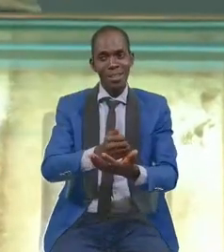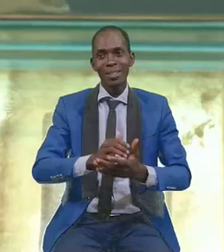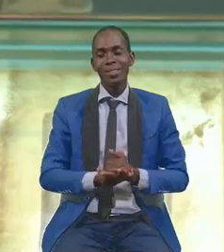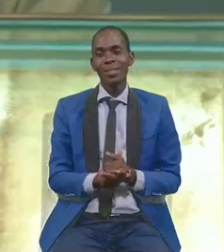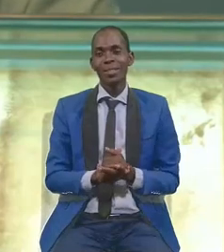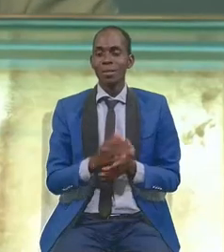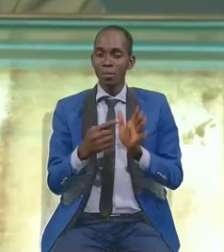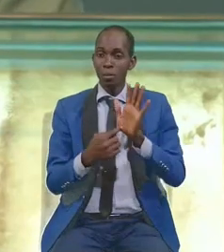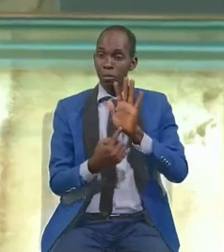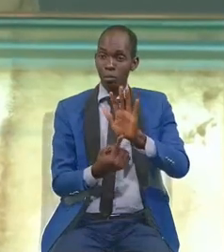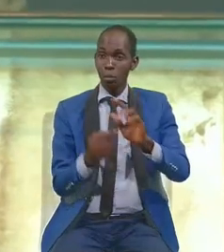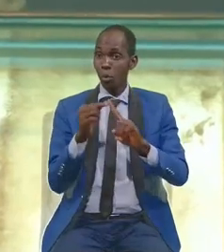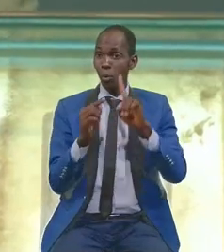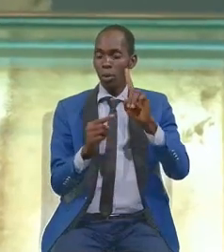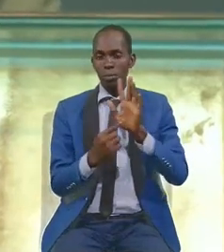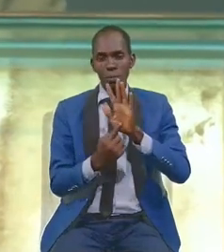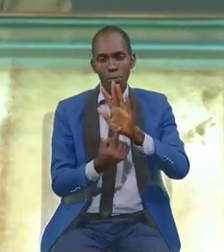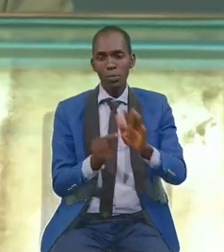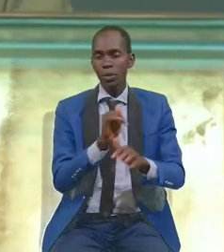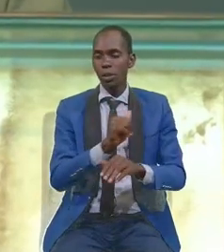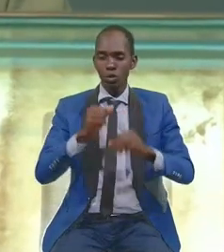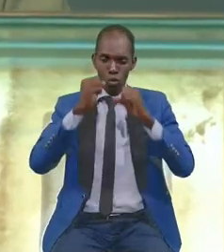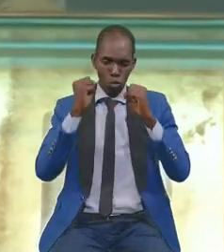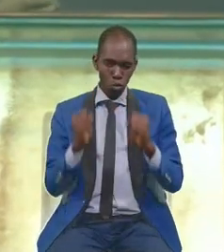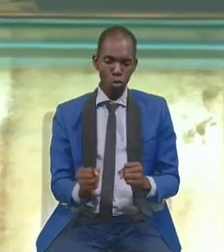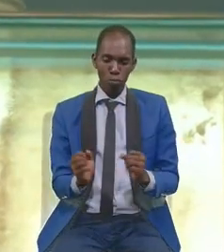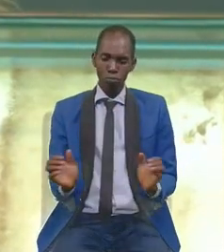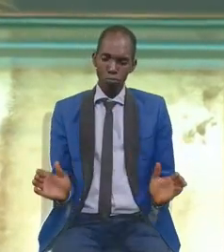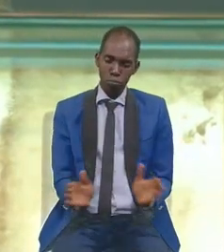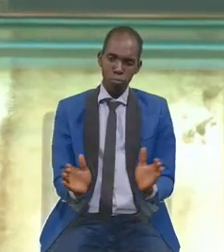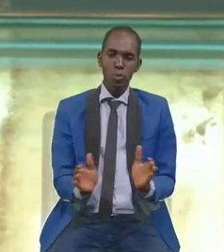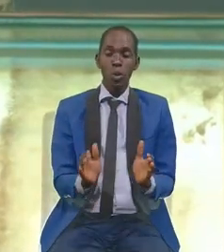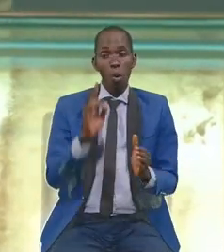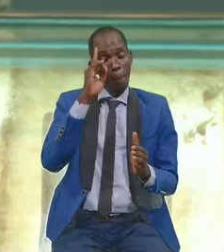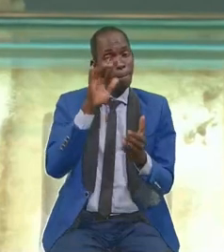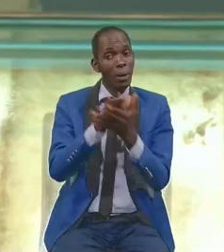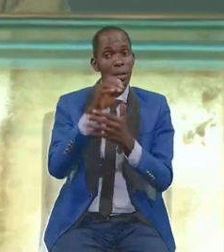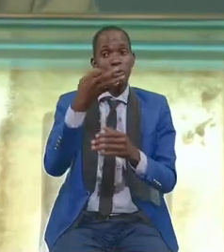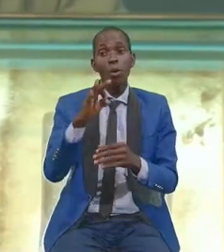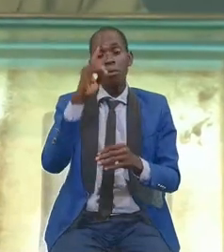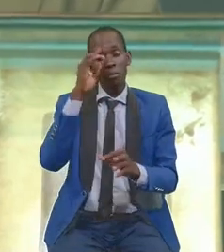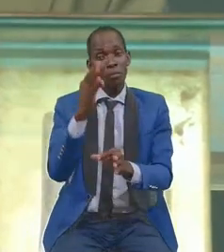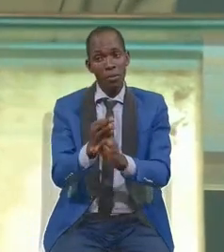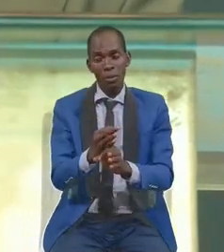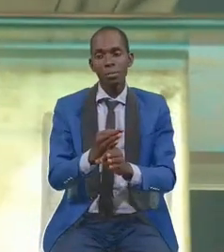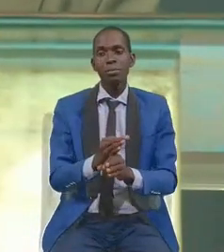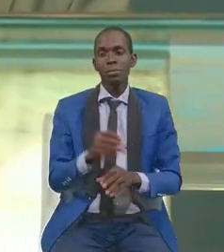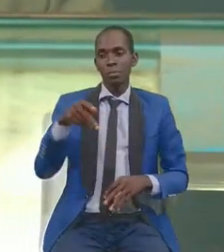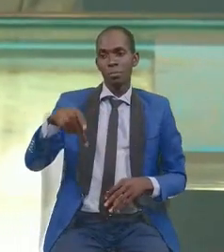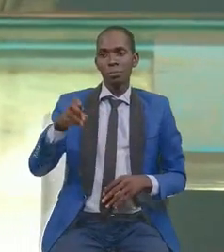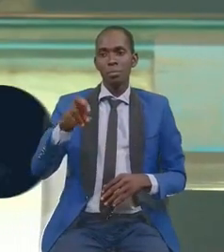Manifester une forte persuasion de foi. Nous retournons aux Hébreux. Hébreux chapitre 10.